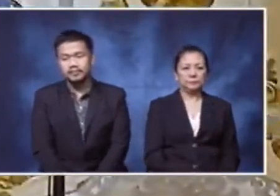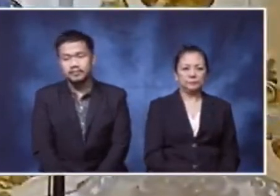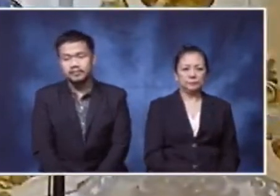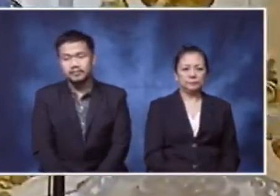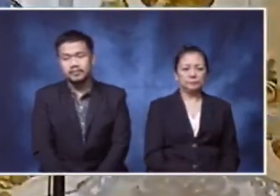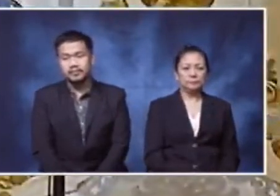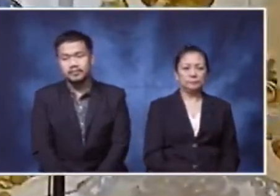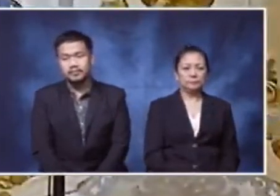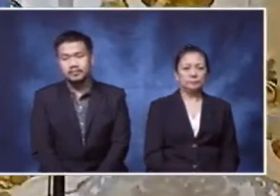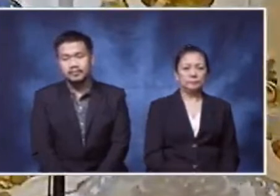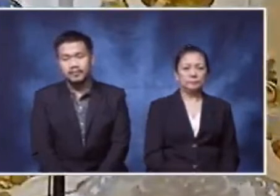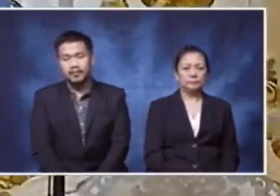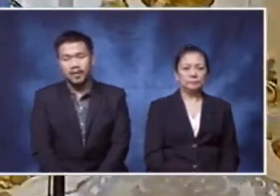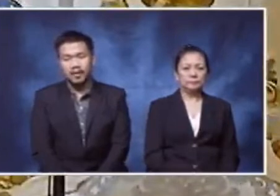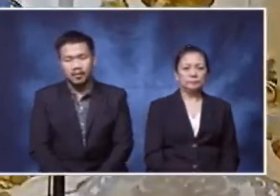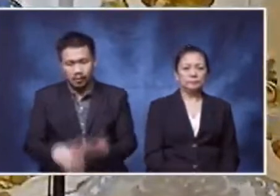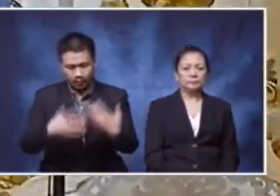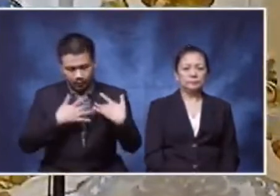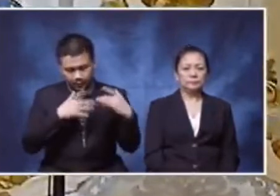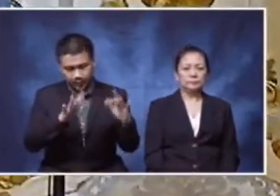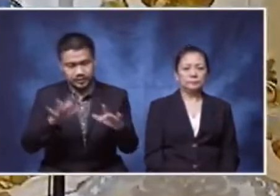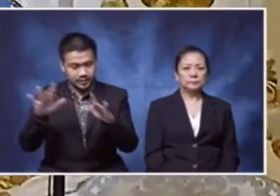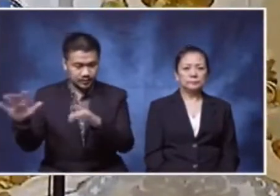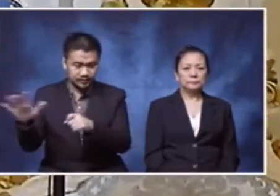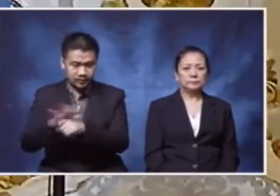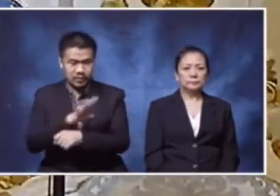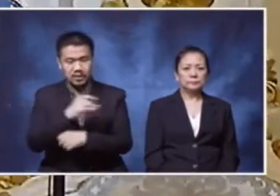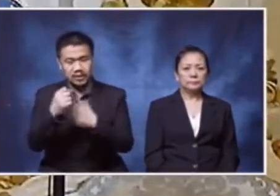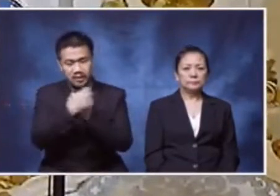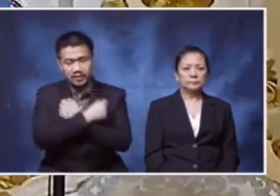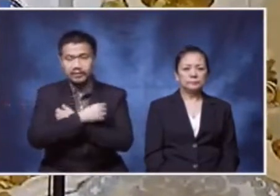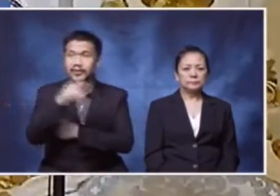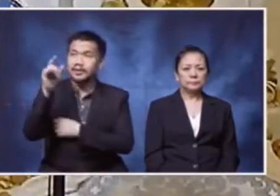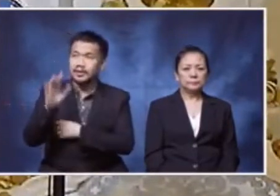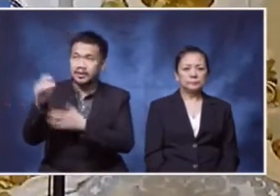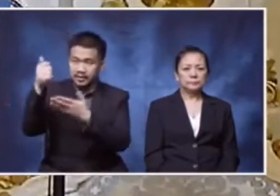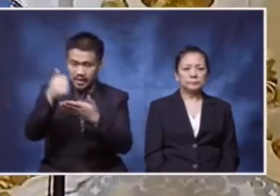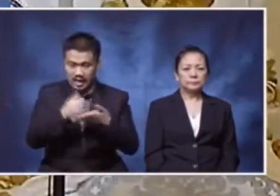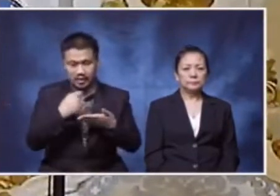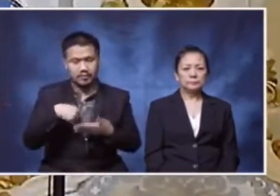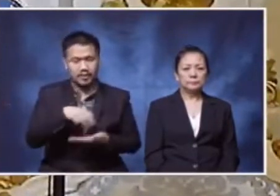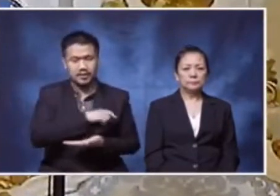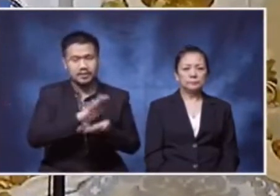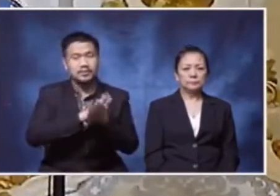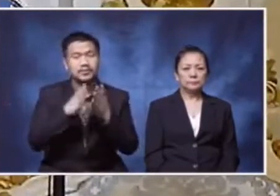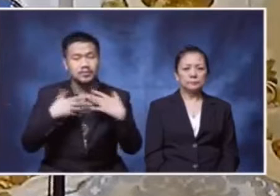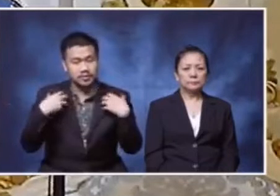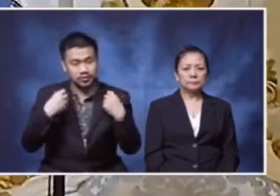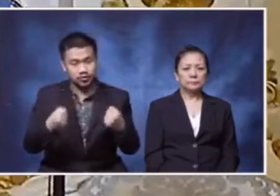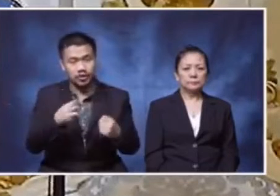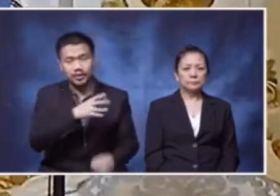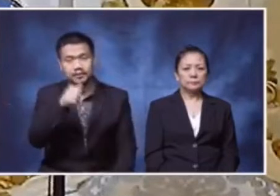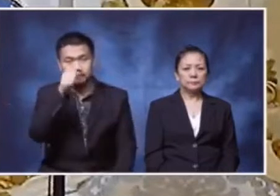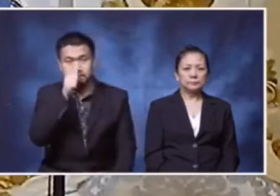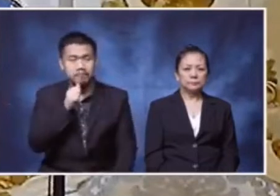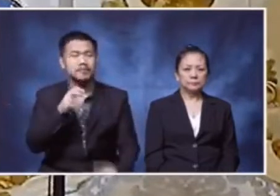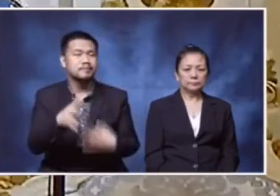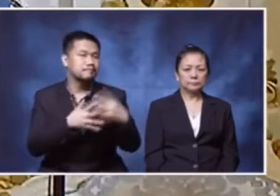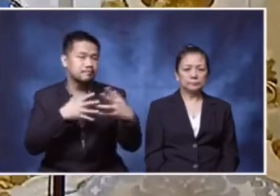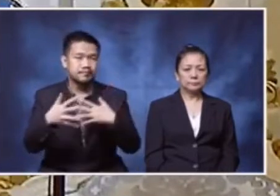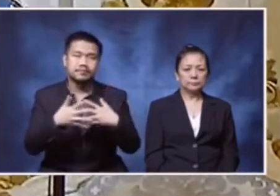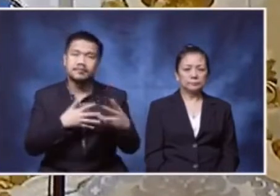Panginoong mahabagin at mapagmahal, tulungan mo kaming maging malakas at matiyaga sa gitna